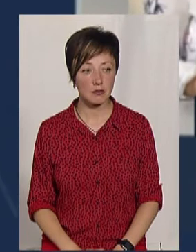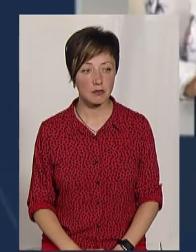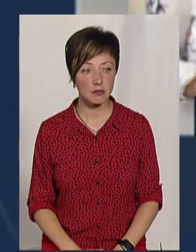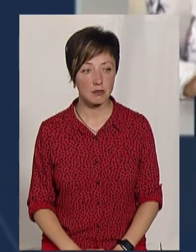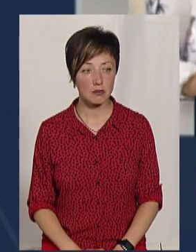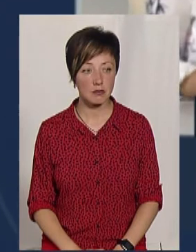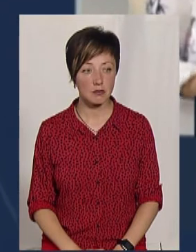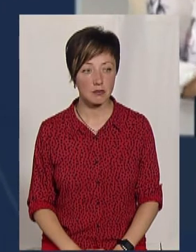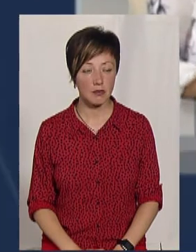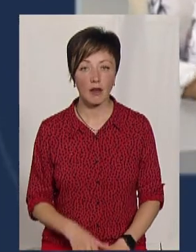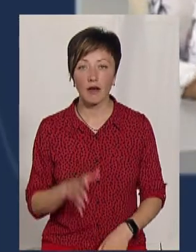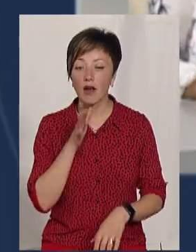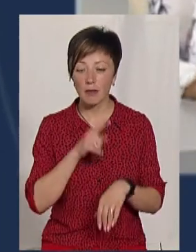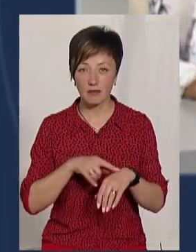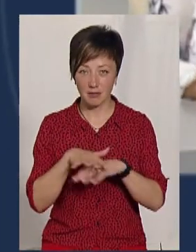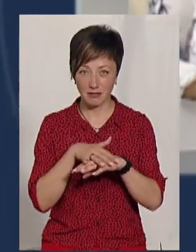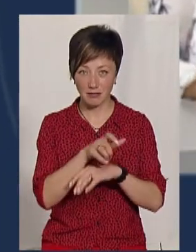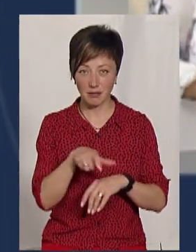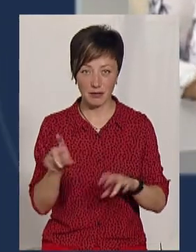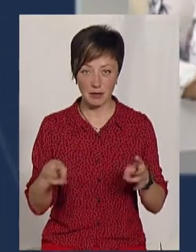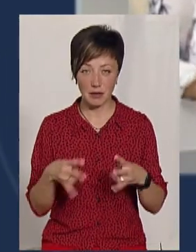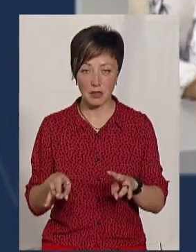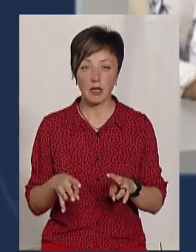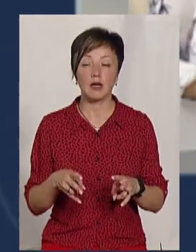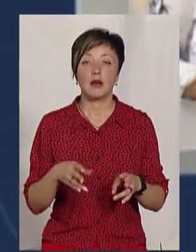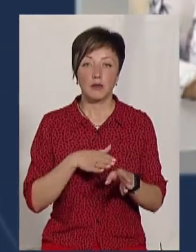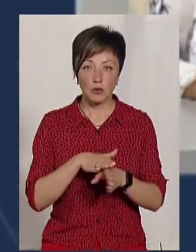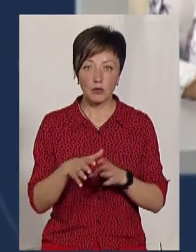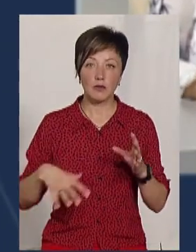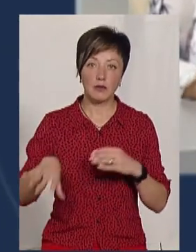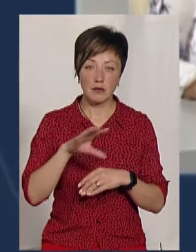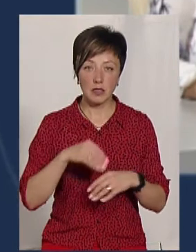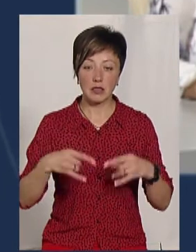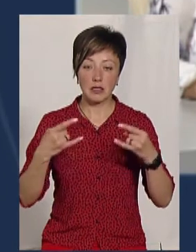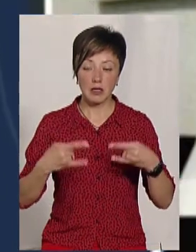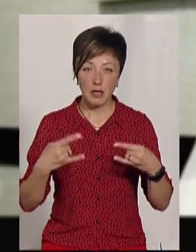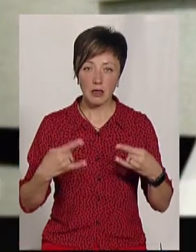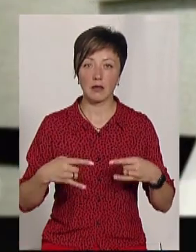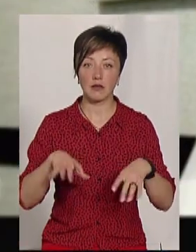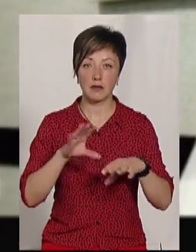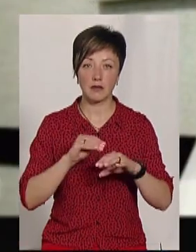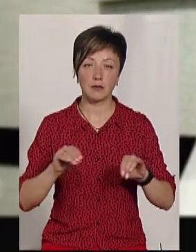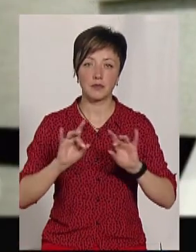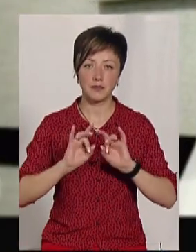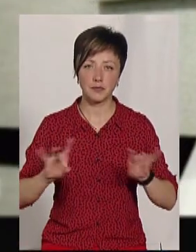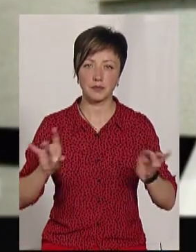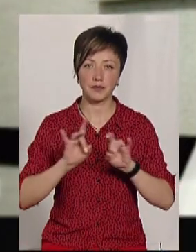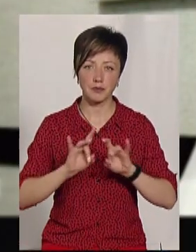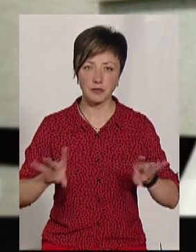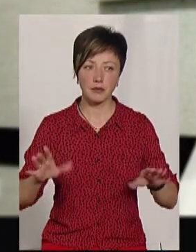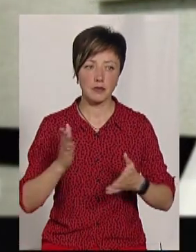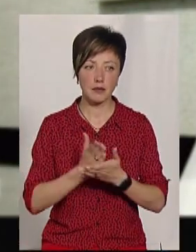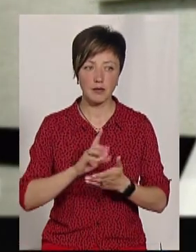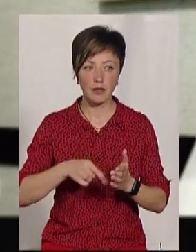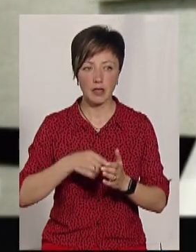в пікові години? Так, звичайно, абсолютно всі телеканали, всі засоби масової інформації, які